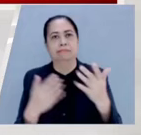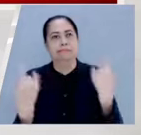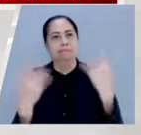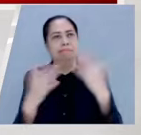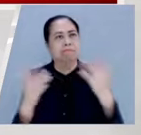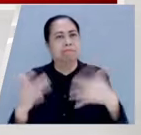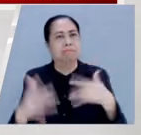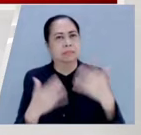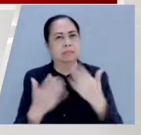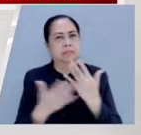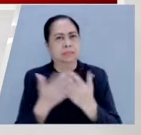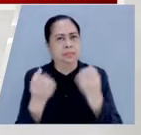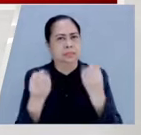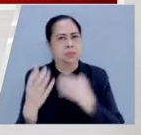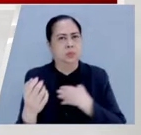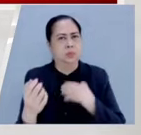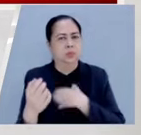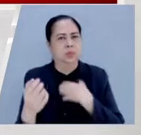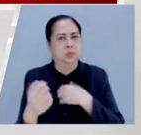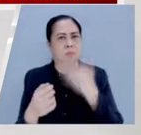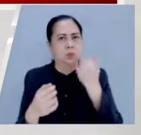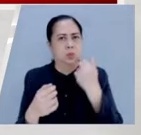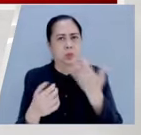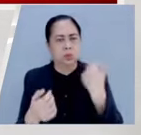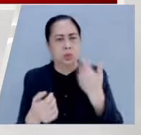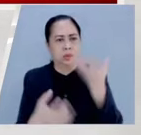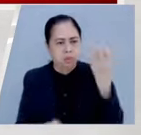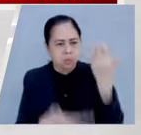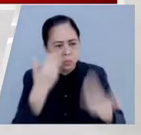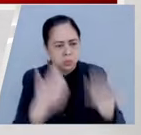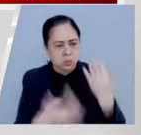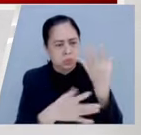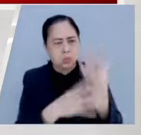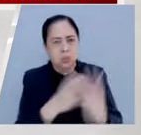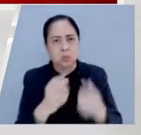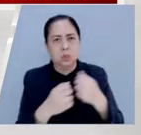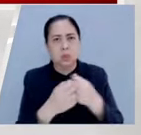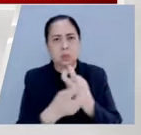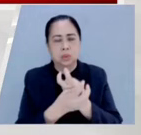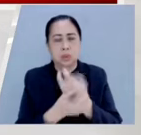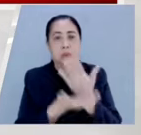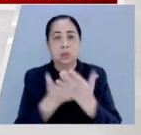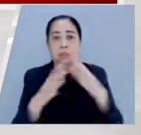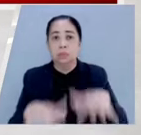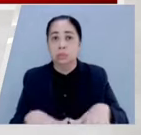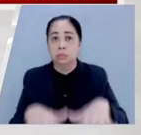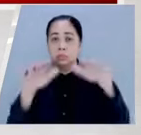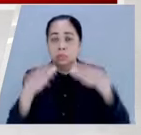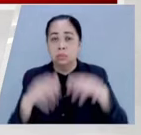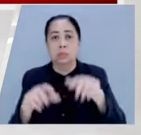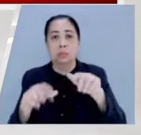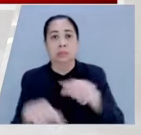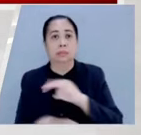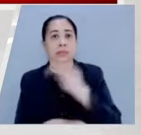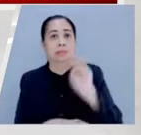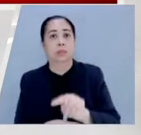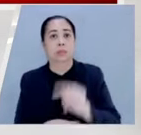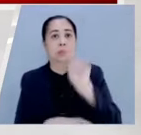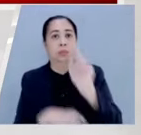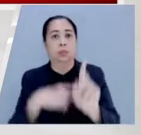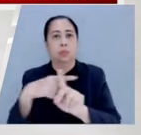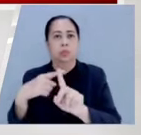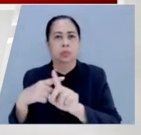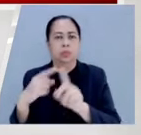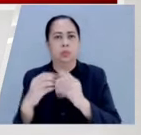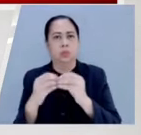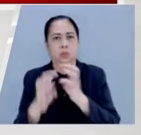ng reklamo dahil sa mga hinalukay na labi at meron ding lubog sa baha. Habang dito sa Manila North Cemetery, lalong nagigpit dahil